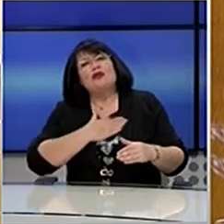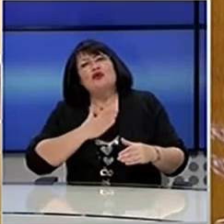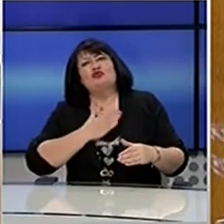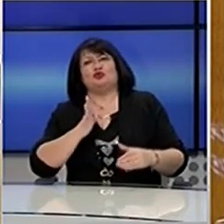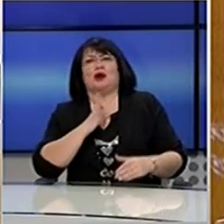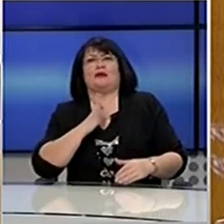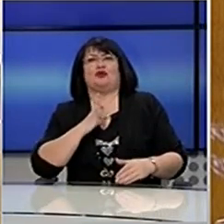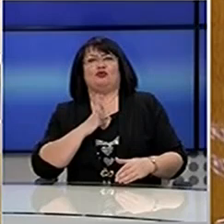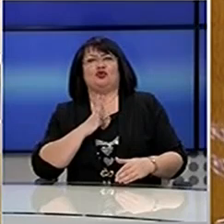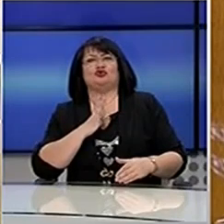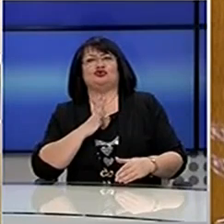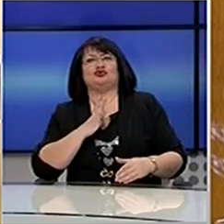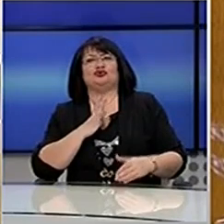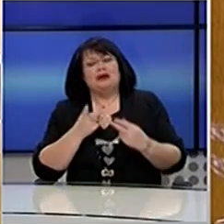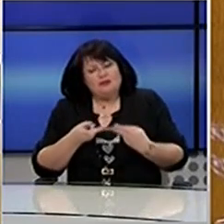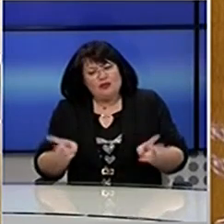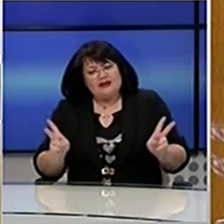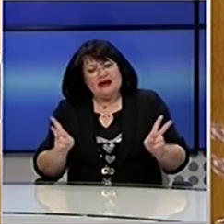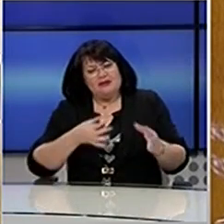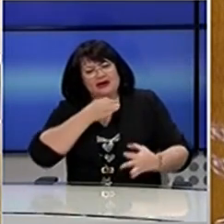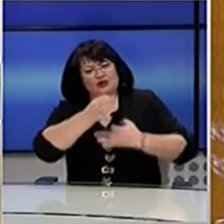αυτό. Αλλά από εκεί και πέρα,